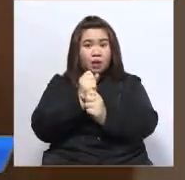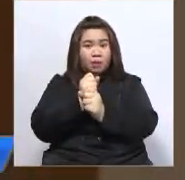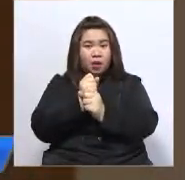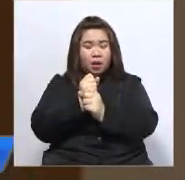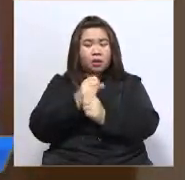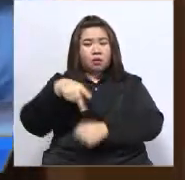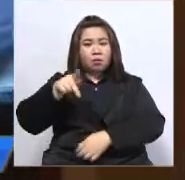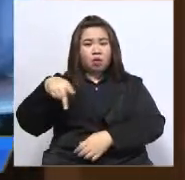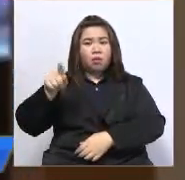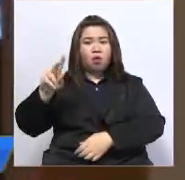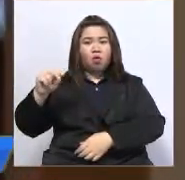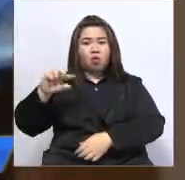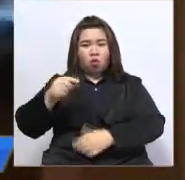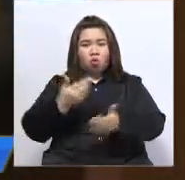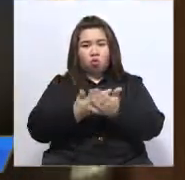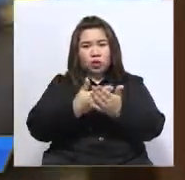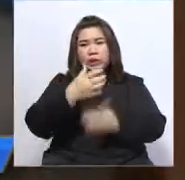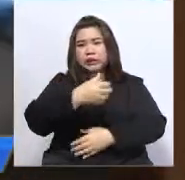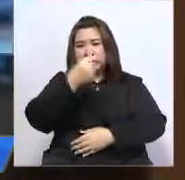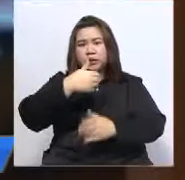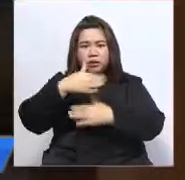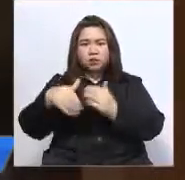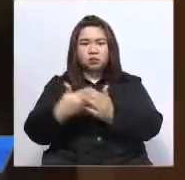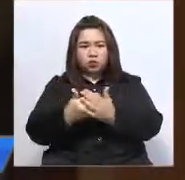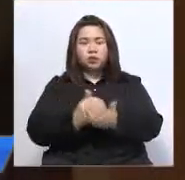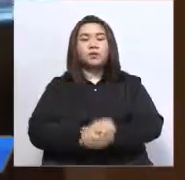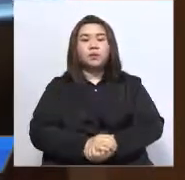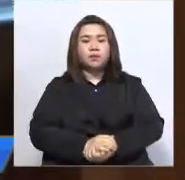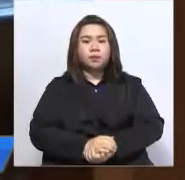คะหรือปปง.ได้ยึดอายัดเงินไว้ทั้งหมดค่ะ